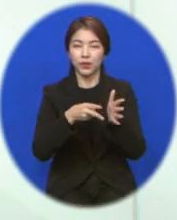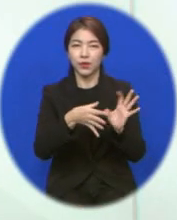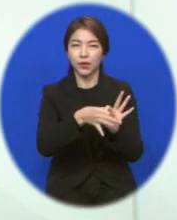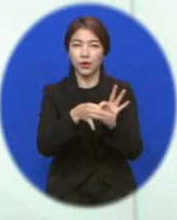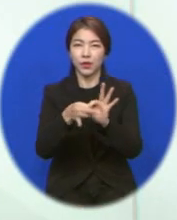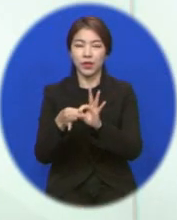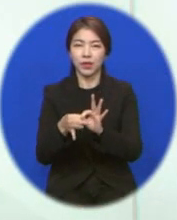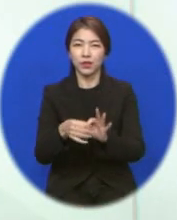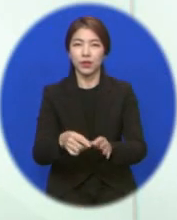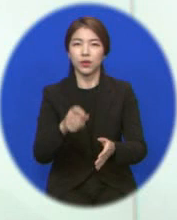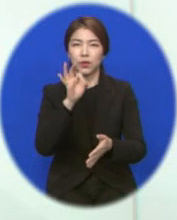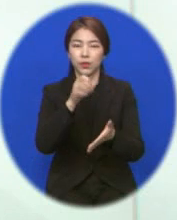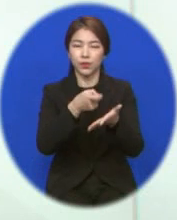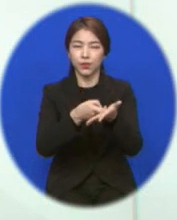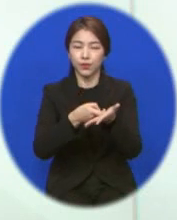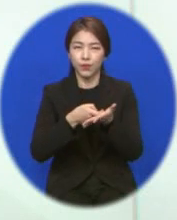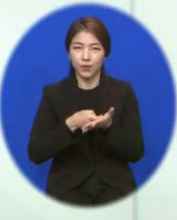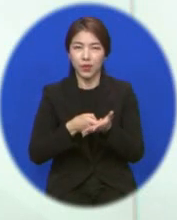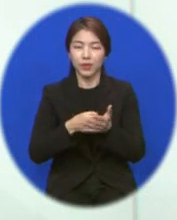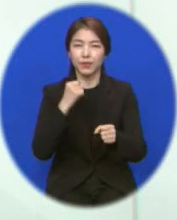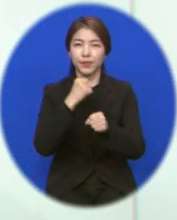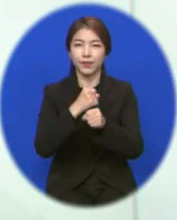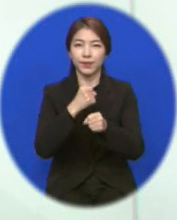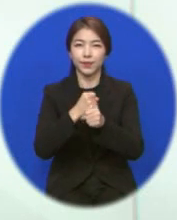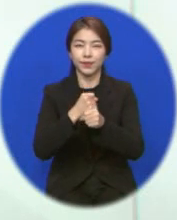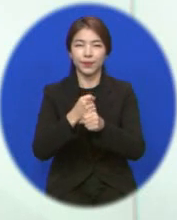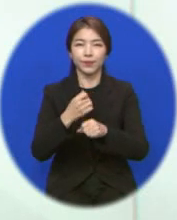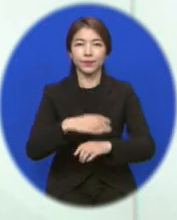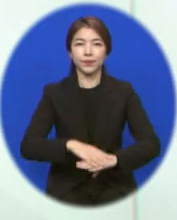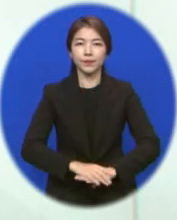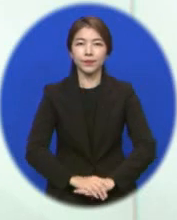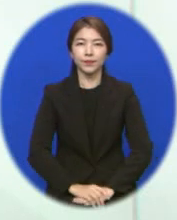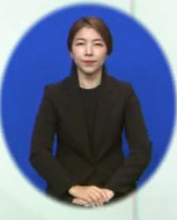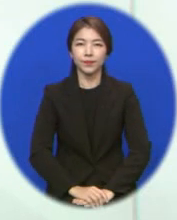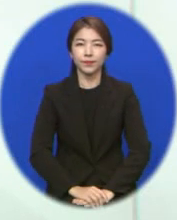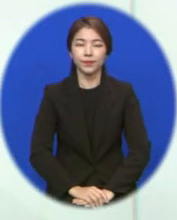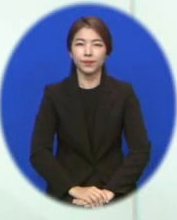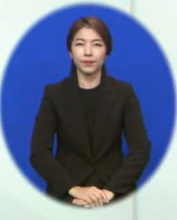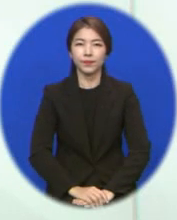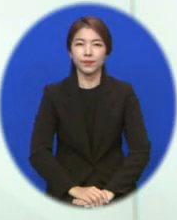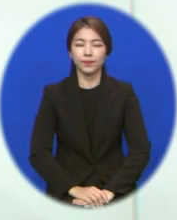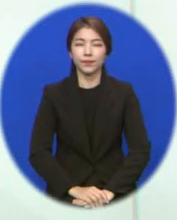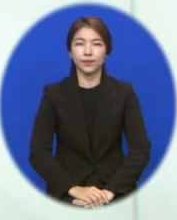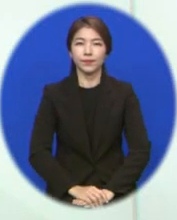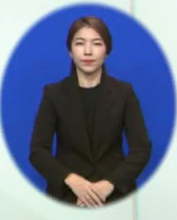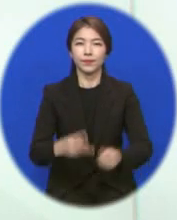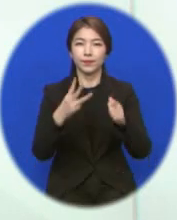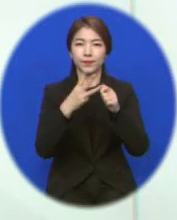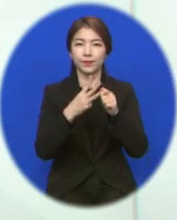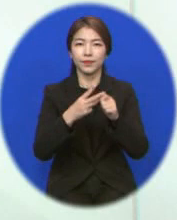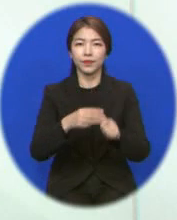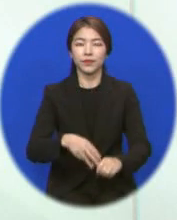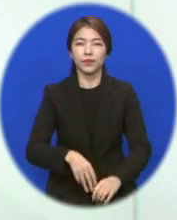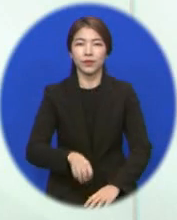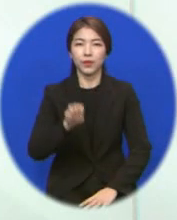전차및철도망을통해인근도시및지역과연결하는새로운소비중심지를설계할계획입니다 .셋째,광주제3순환도로건설을신속히추진하고